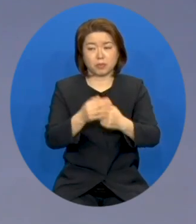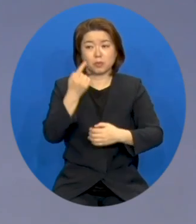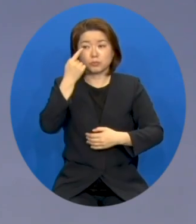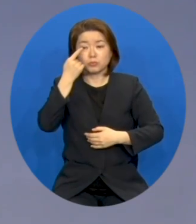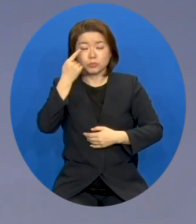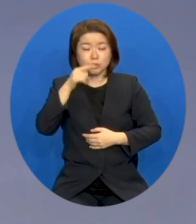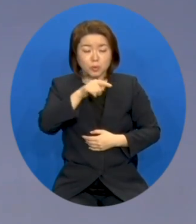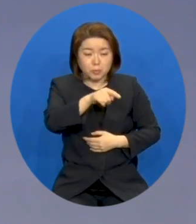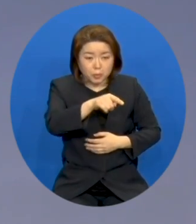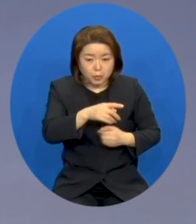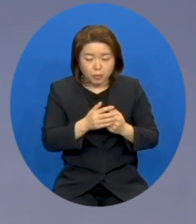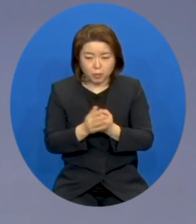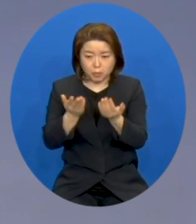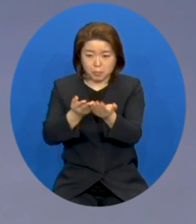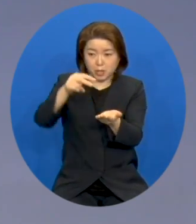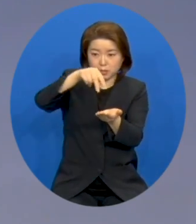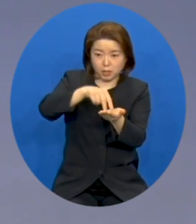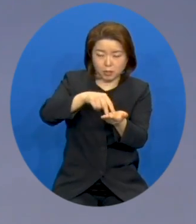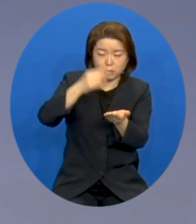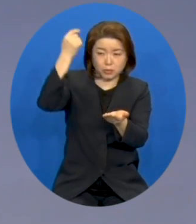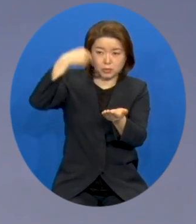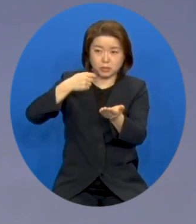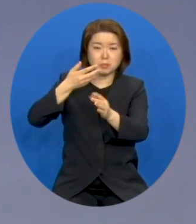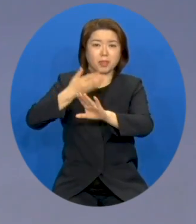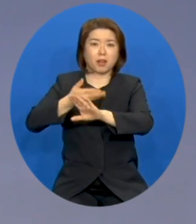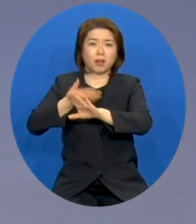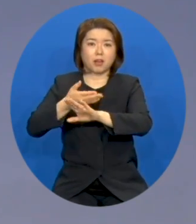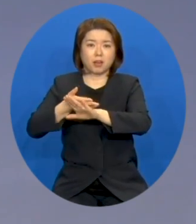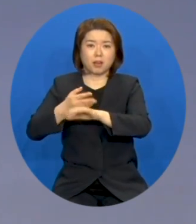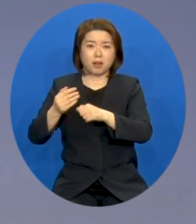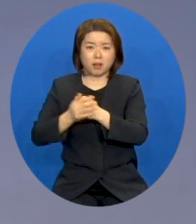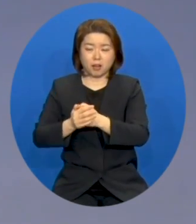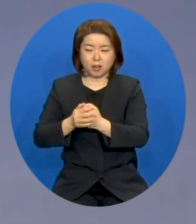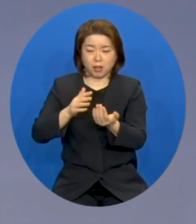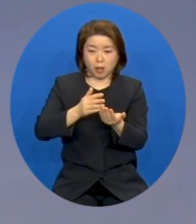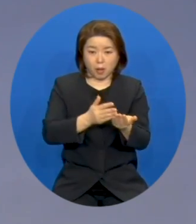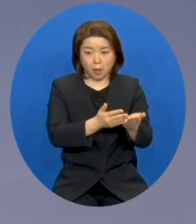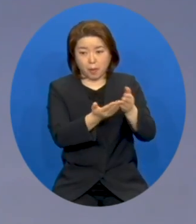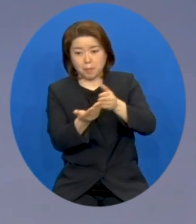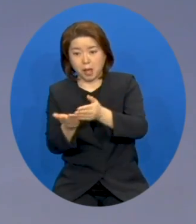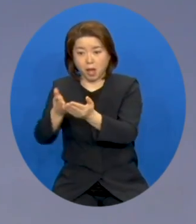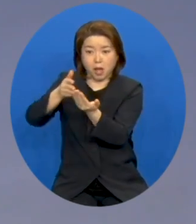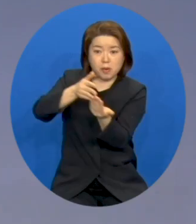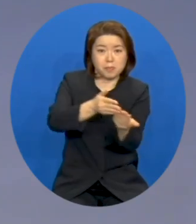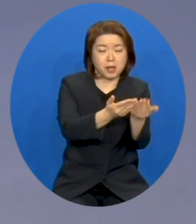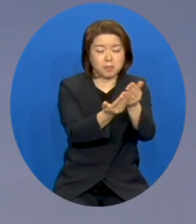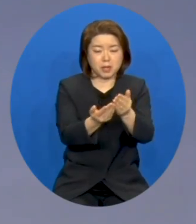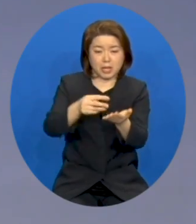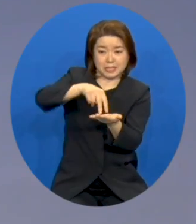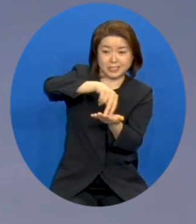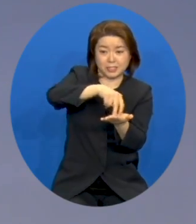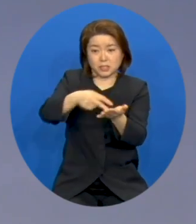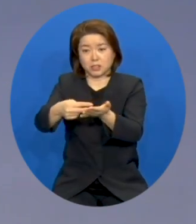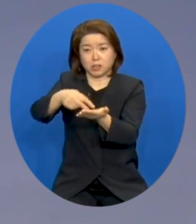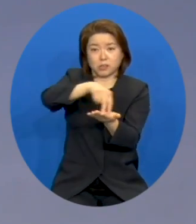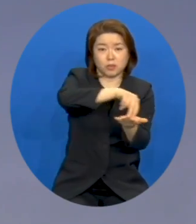것과 실제로 배에서 타는 것은 전혀 느낌이 다르더라. 파도가 치기 시작하는데 서 있을 수도